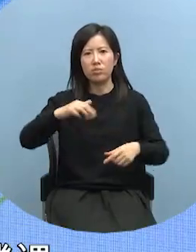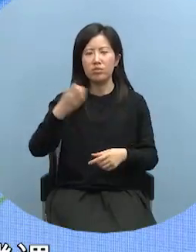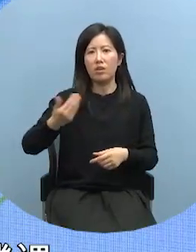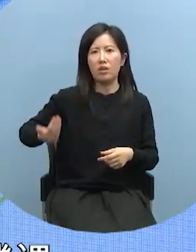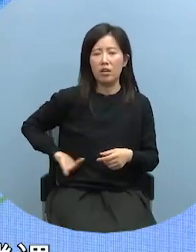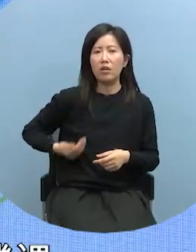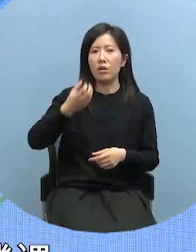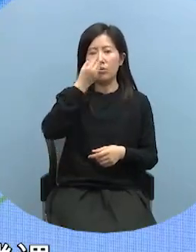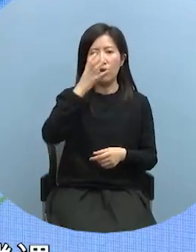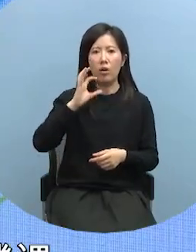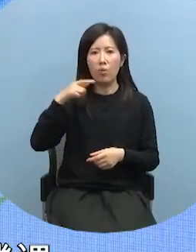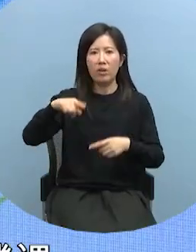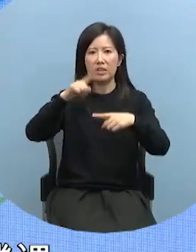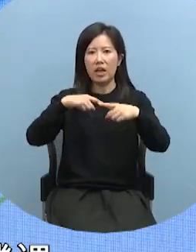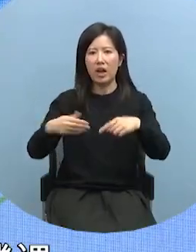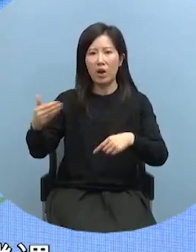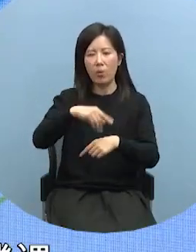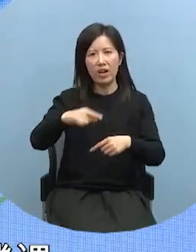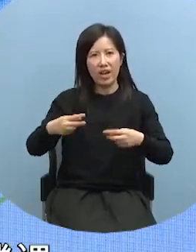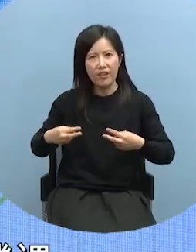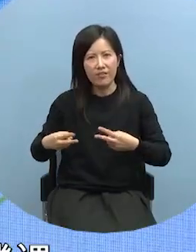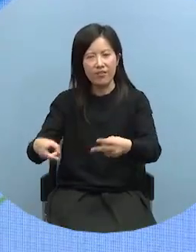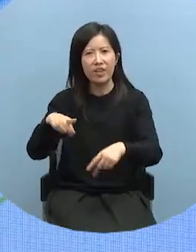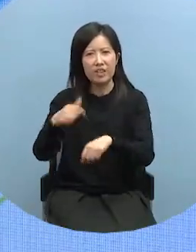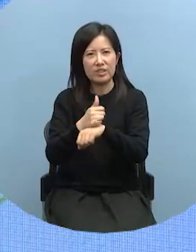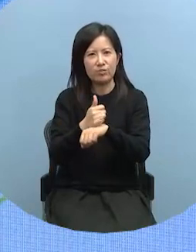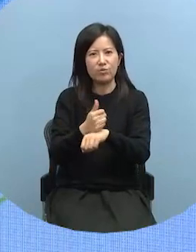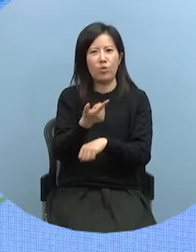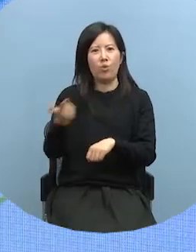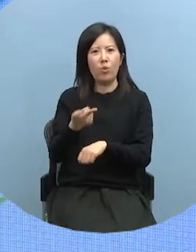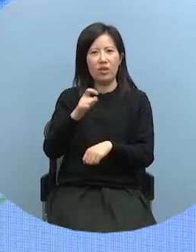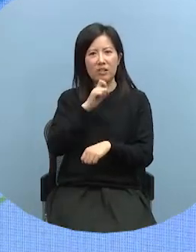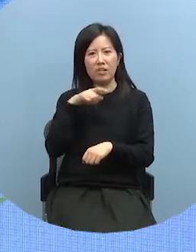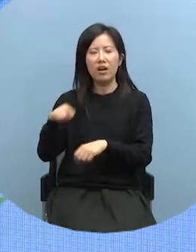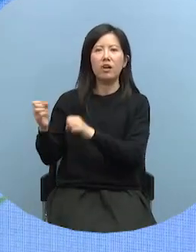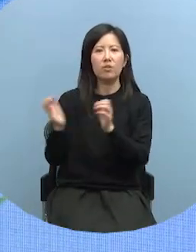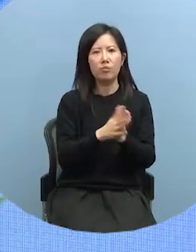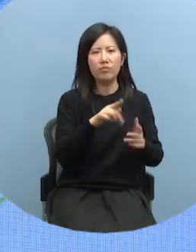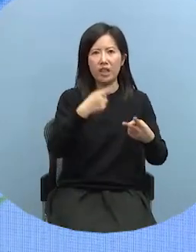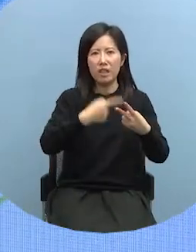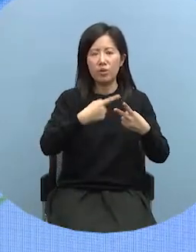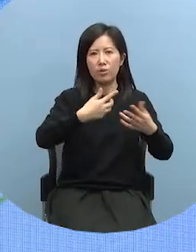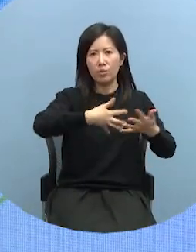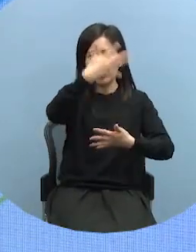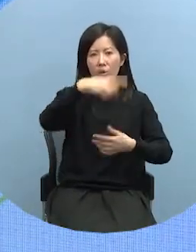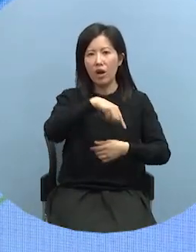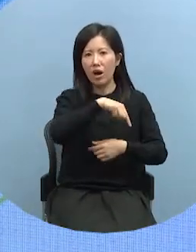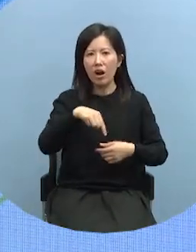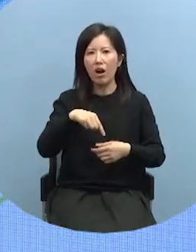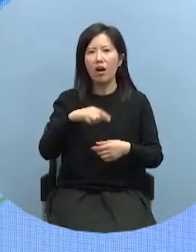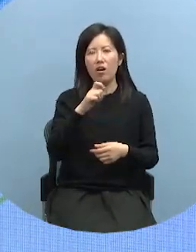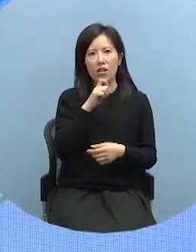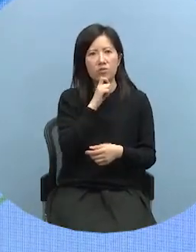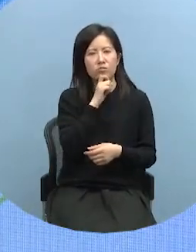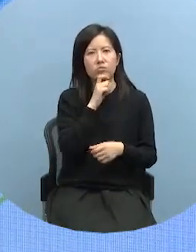港澳大灣區龐大嘅發展機遇，我相信呢一啲都會為我哋工程業界嘅朋友帶